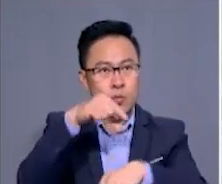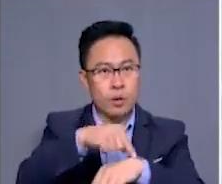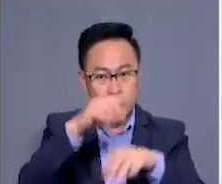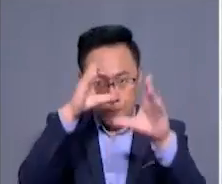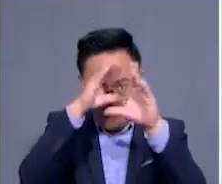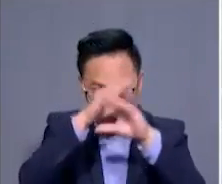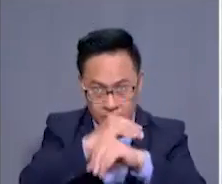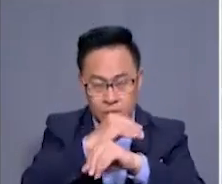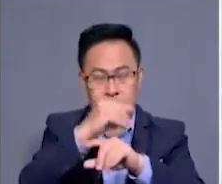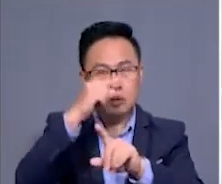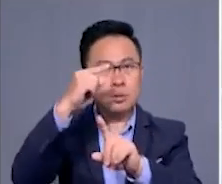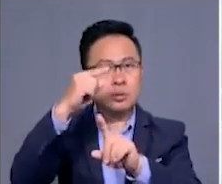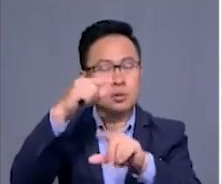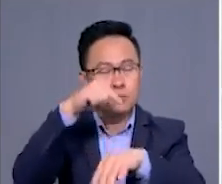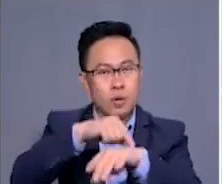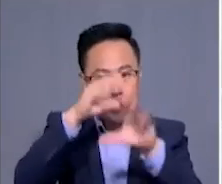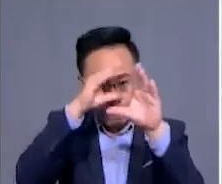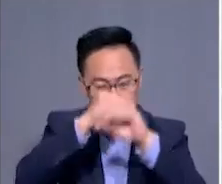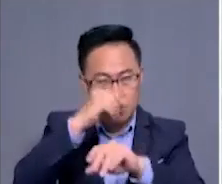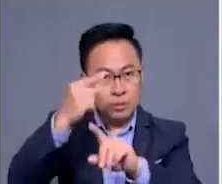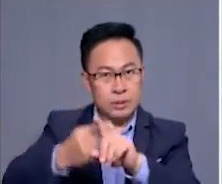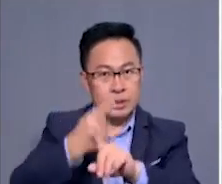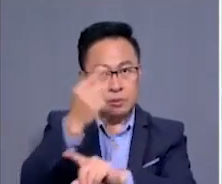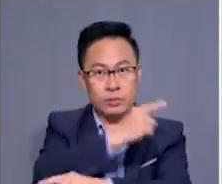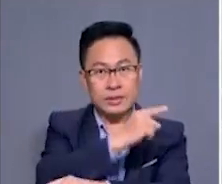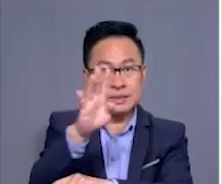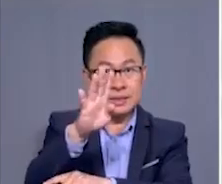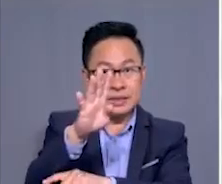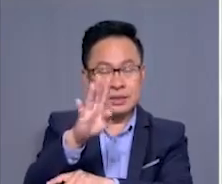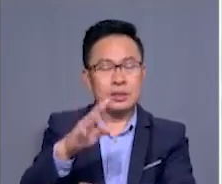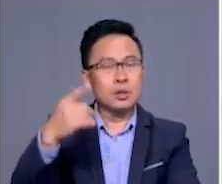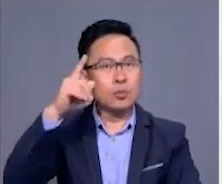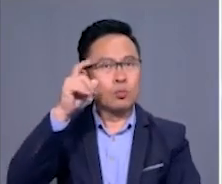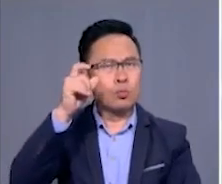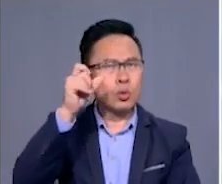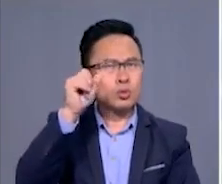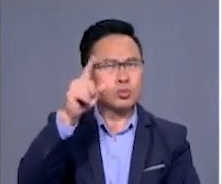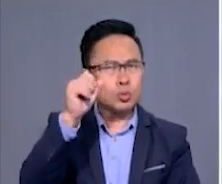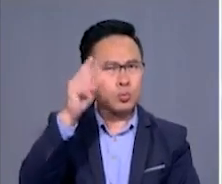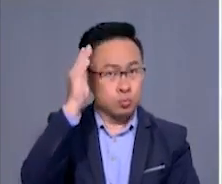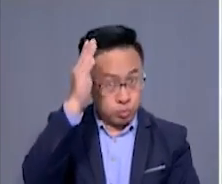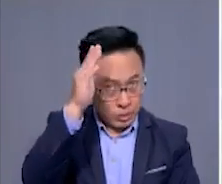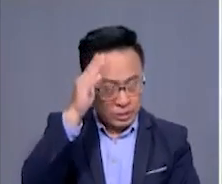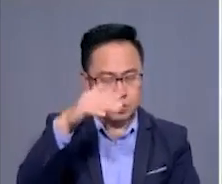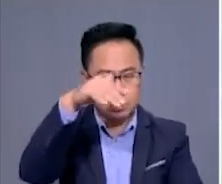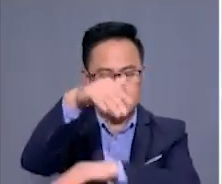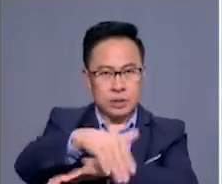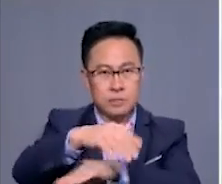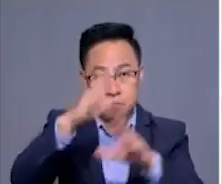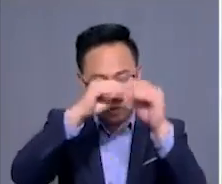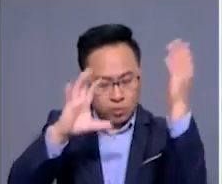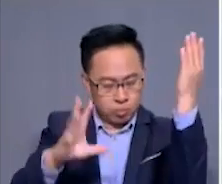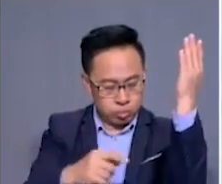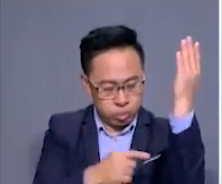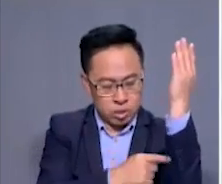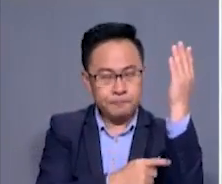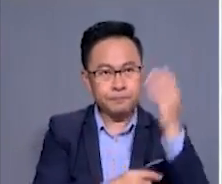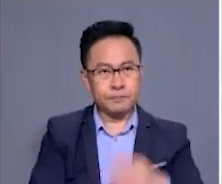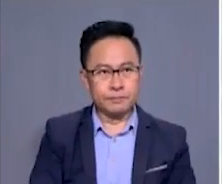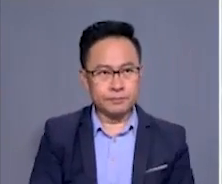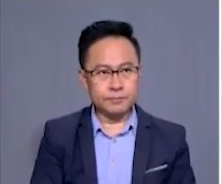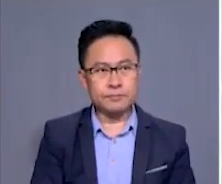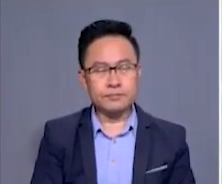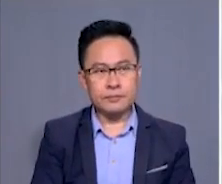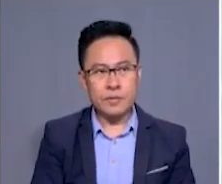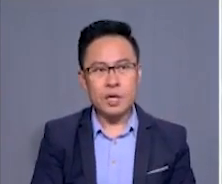ที่4นะครับ4มกราคมเพราะฉะนั้นระหว่างที่การเคลื่อนตัวของพายุไปเนี่ยมันก็จะทำให้มีฝนต